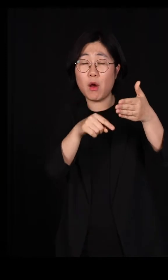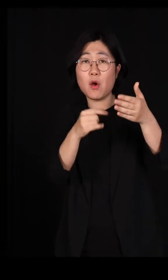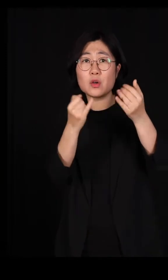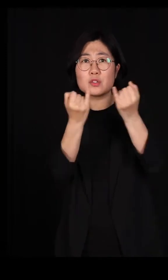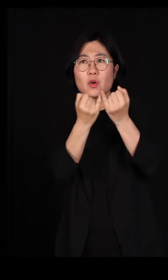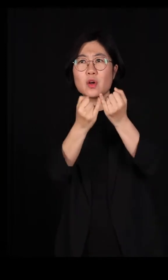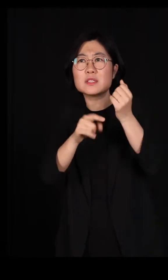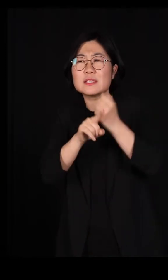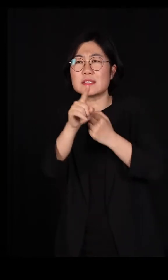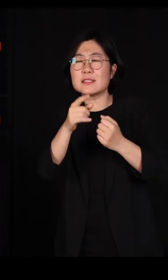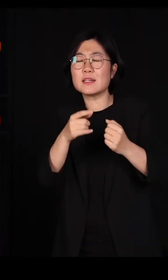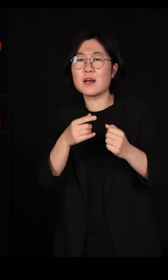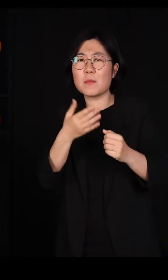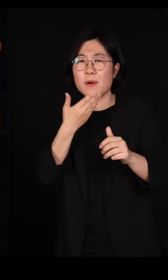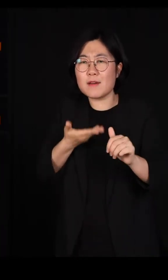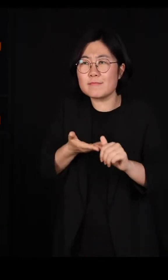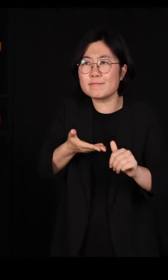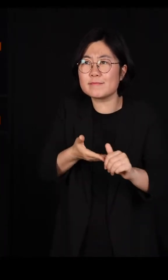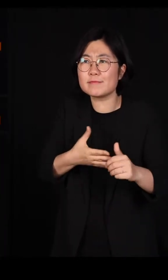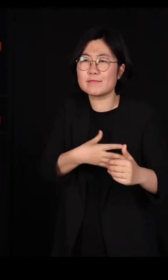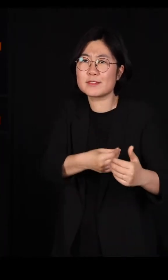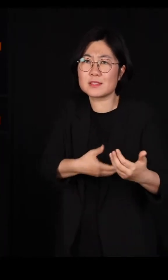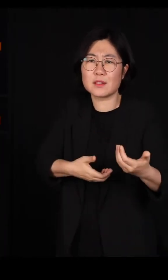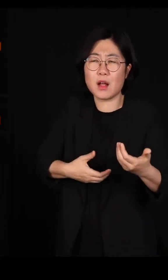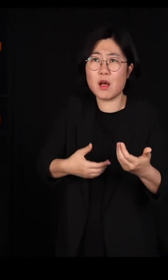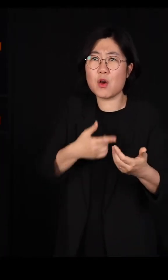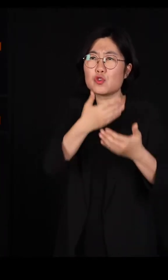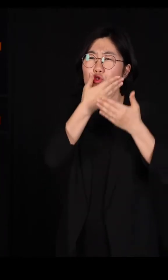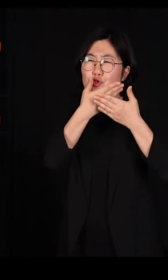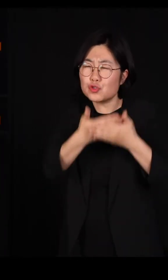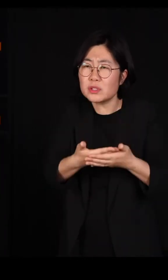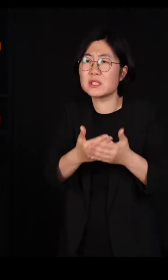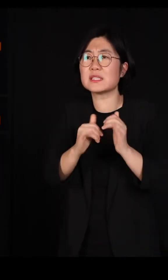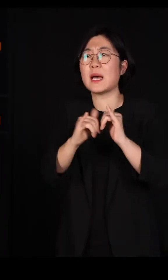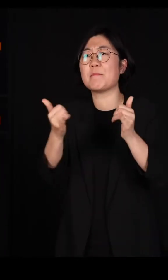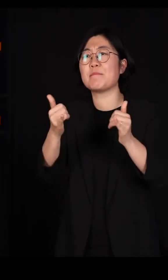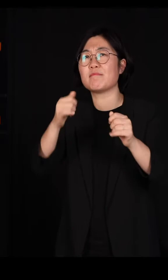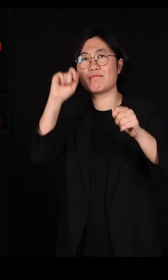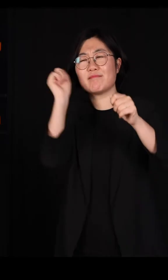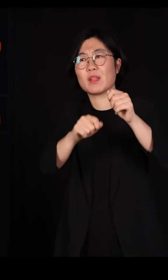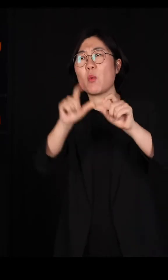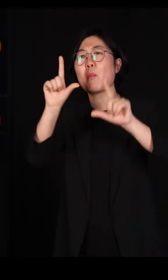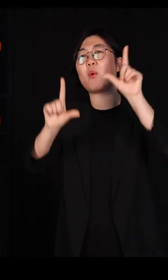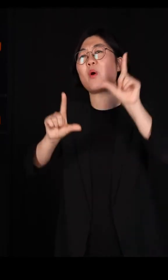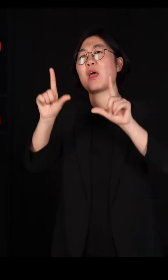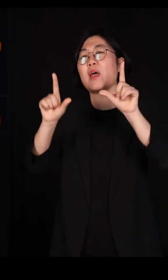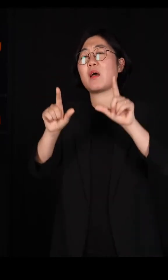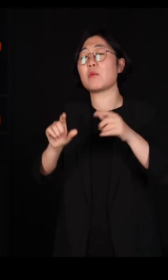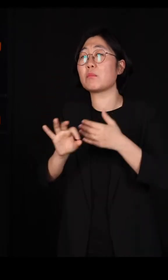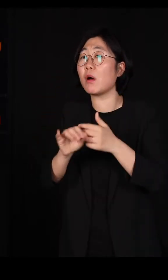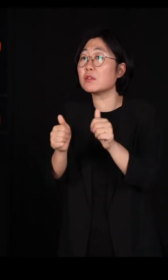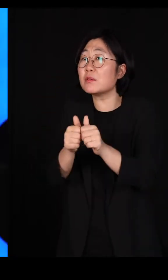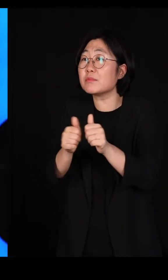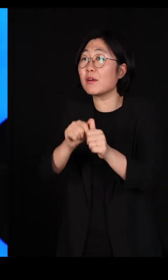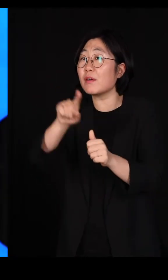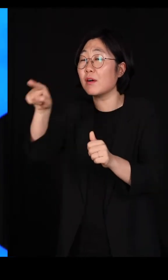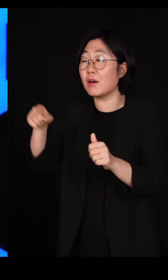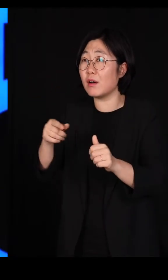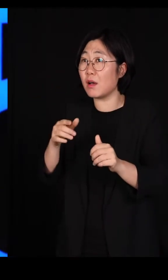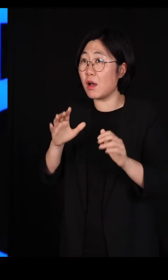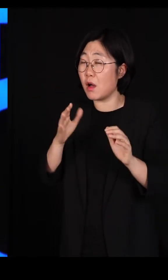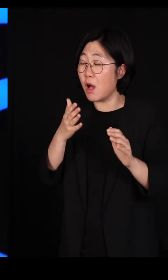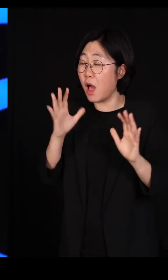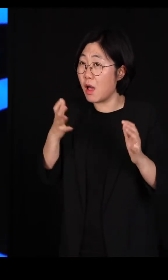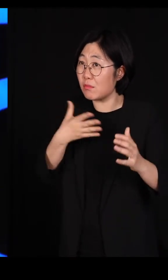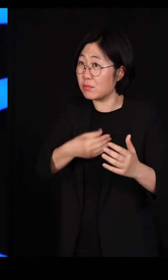여성은 오로지 생물학적인 역할이 가장 중요한 사람처럼 되어 버립니다. 우리 남성을 재현할